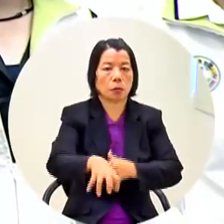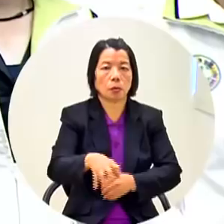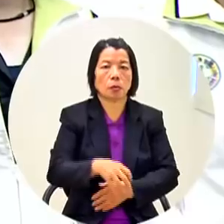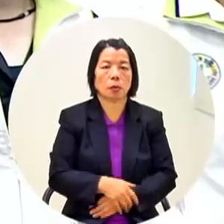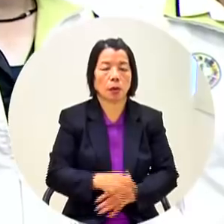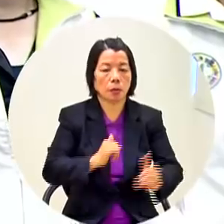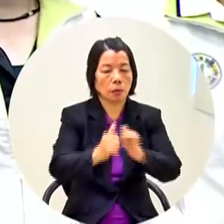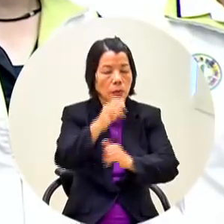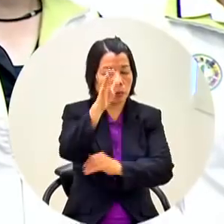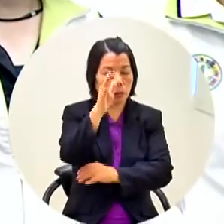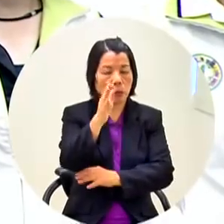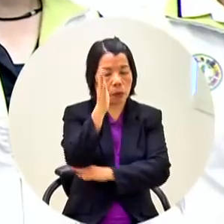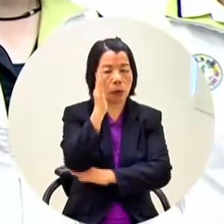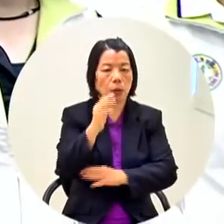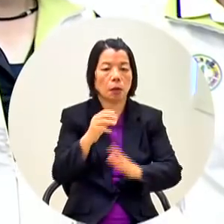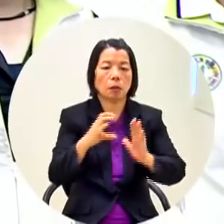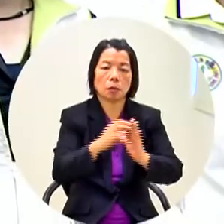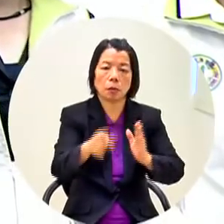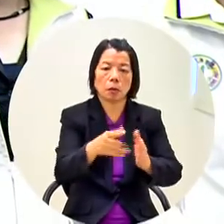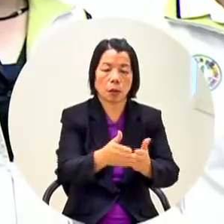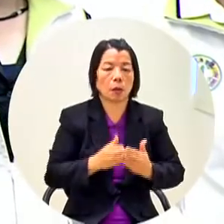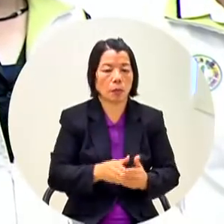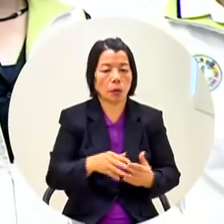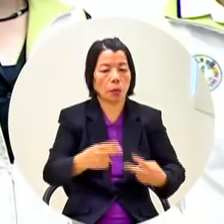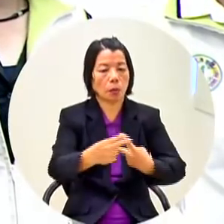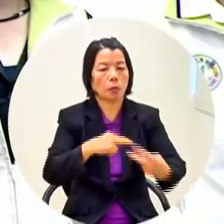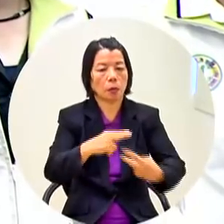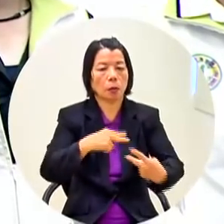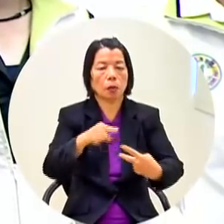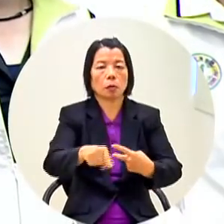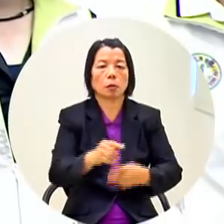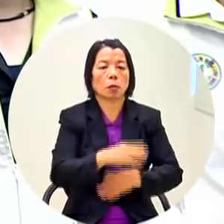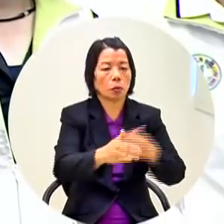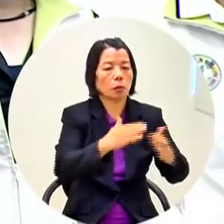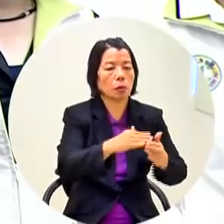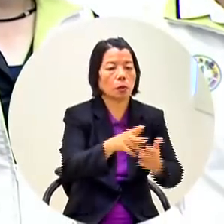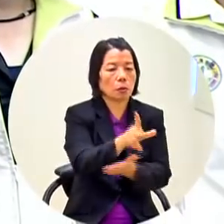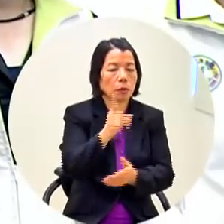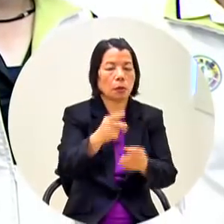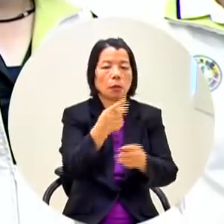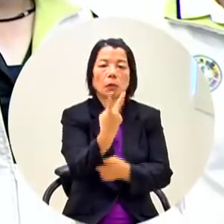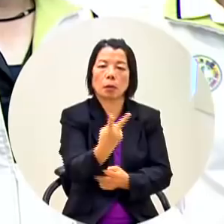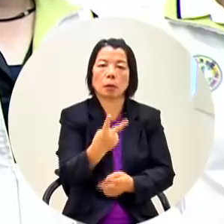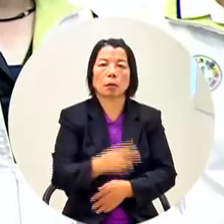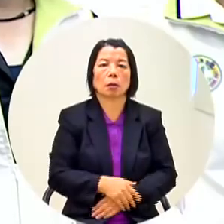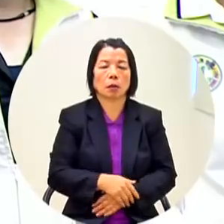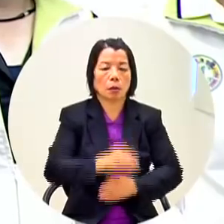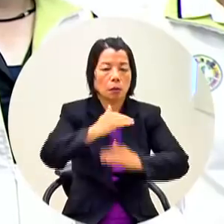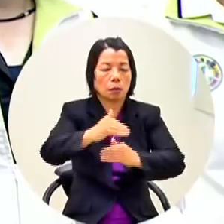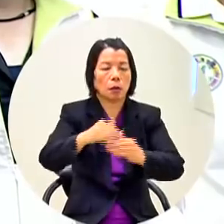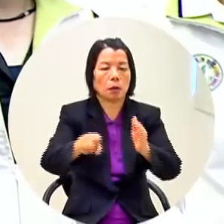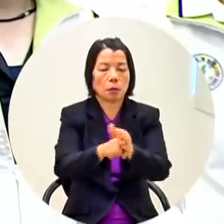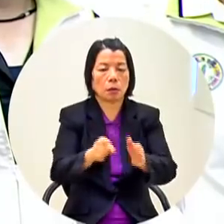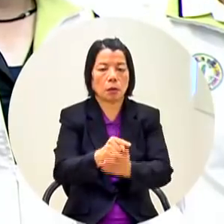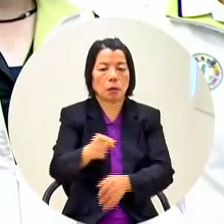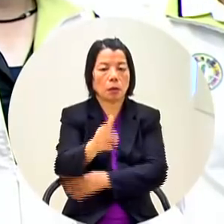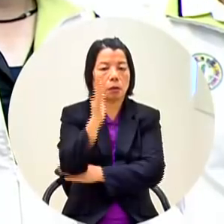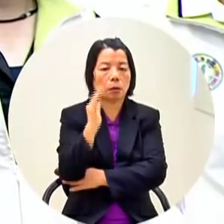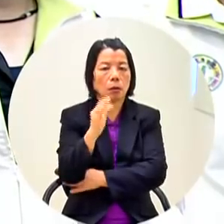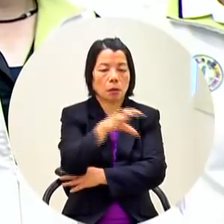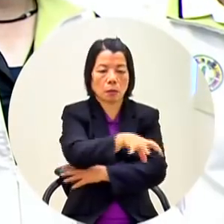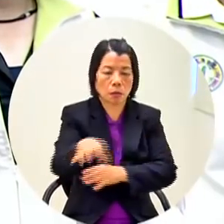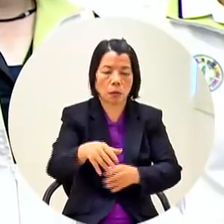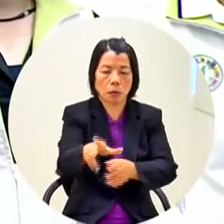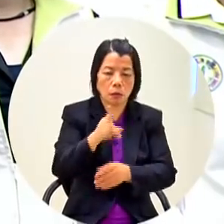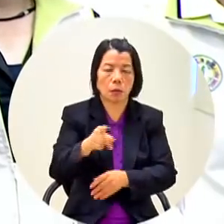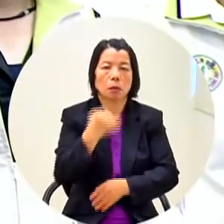政局发了一些限制令，一下说学校只能借2个，一下说只能限制借公家机关， 一路呢到四月